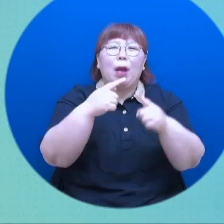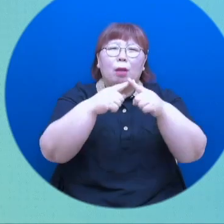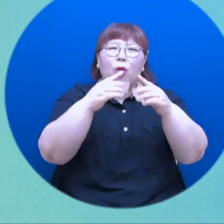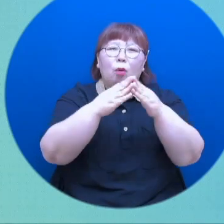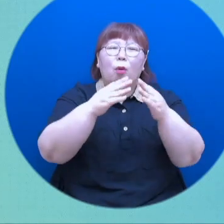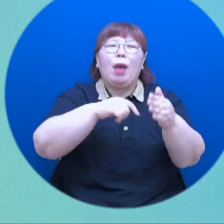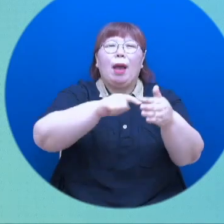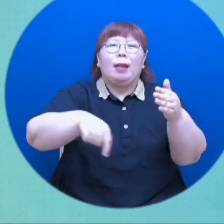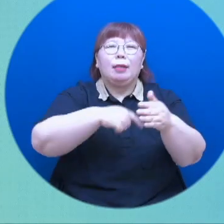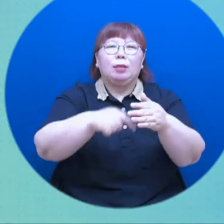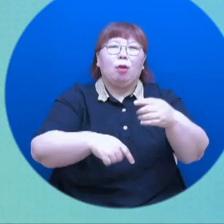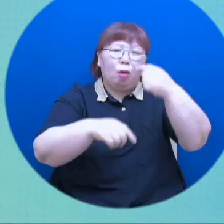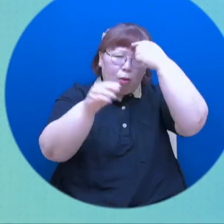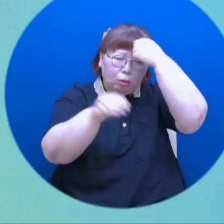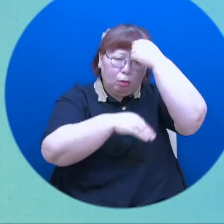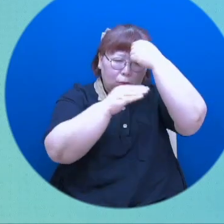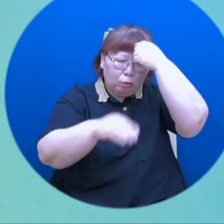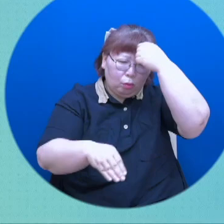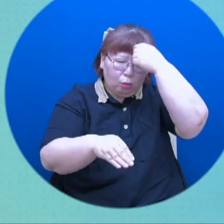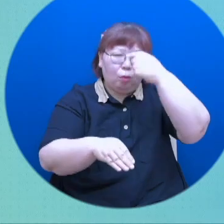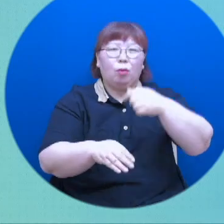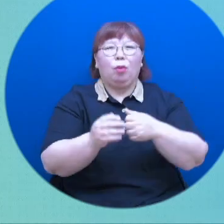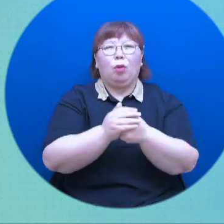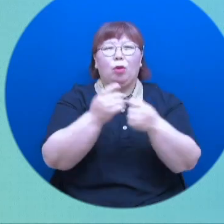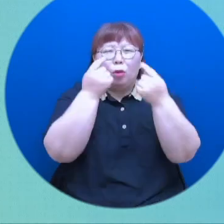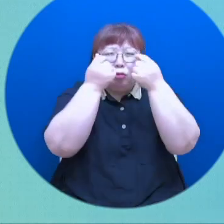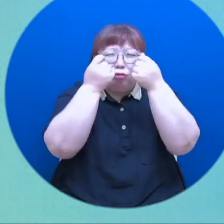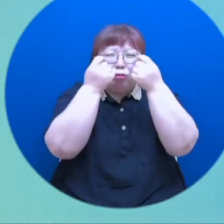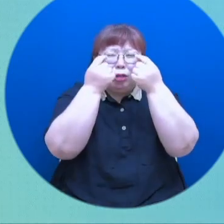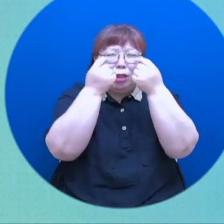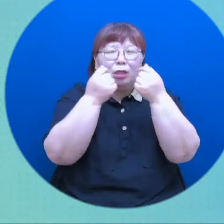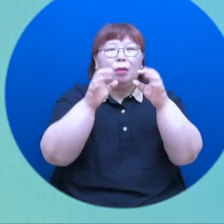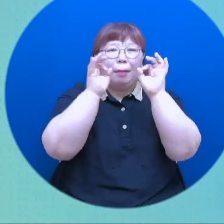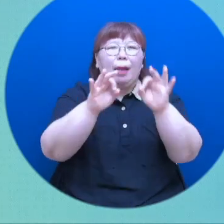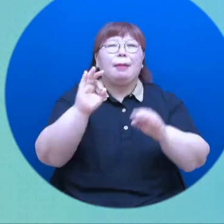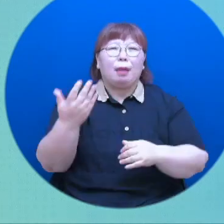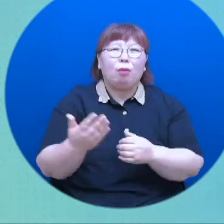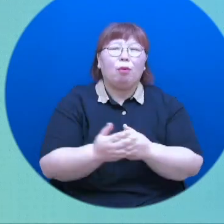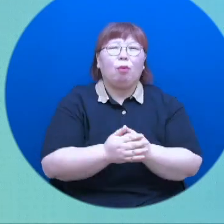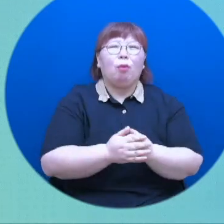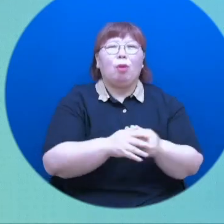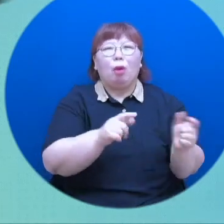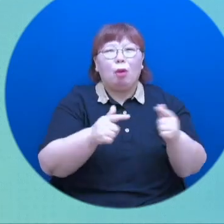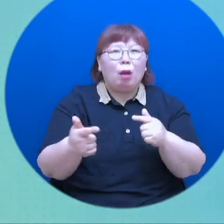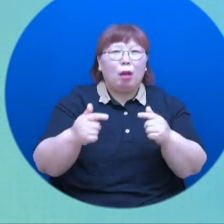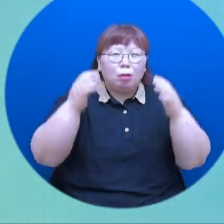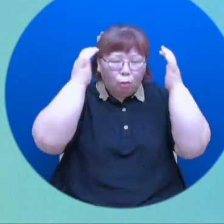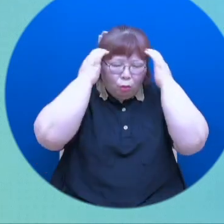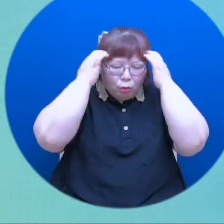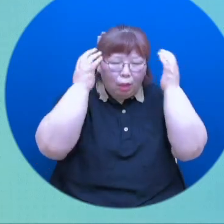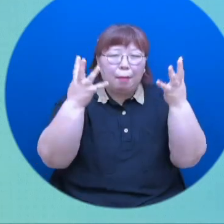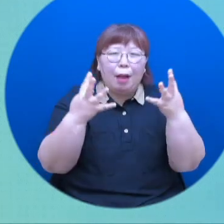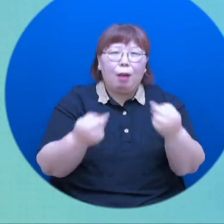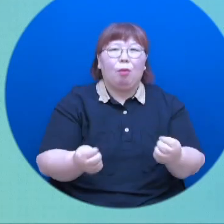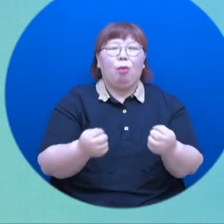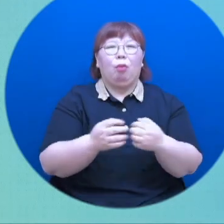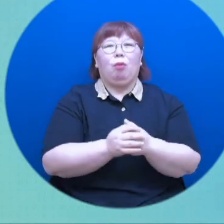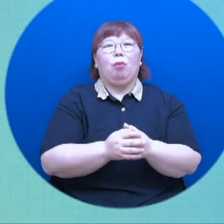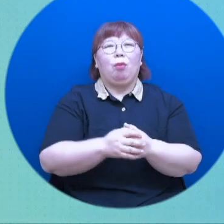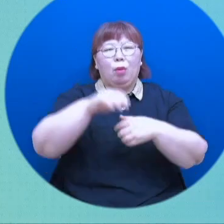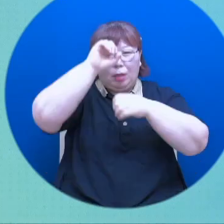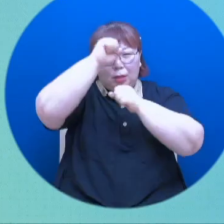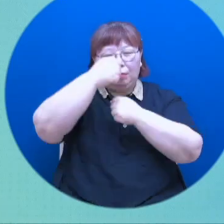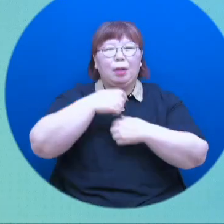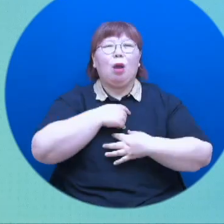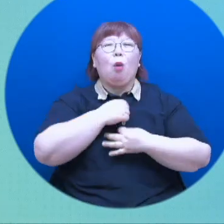비유맞추랴, 그리고 식모살이처럼 밥알랴, 온갖 고생을 하면서 신발 하나 제대로, 옷 하나